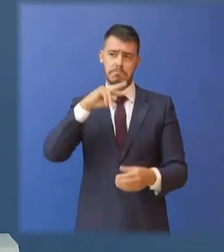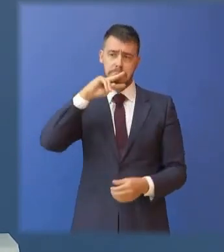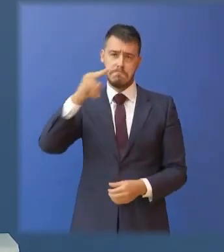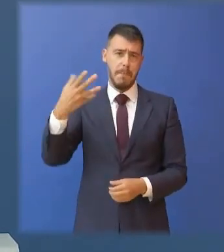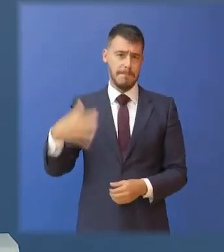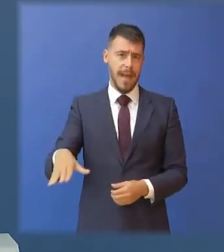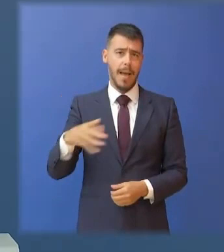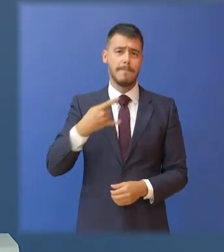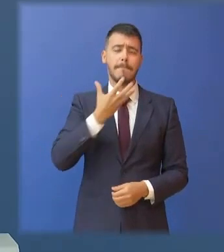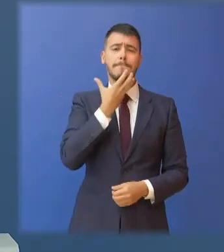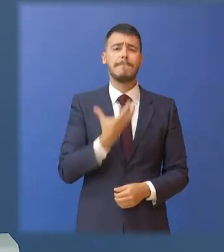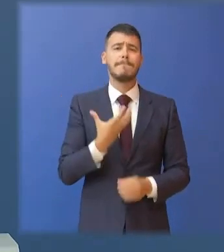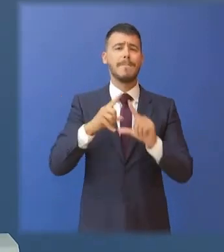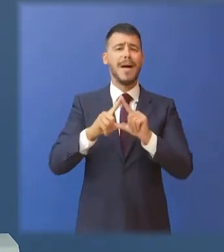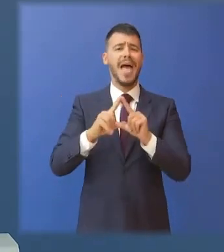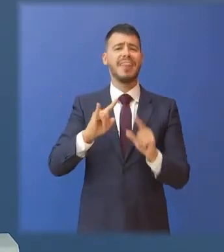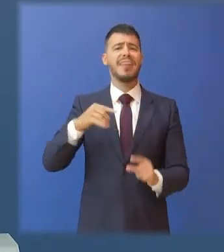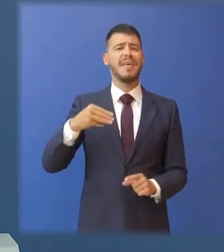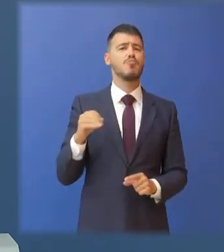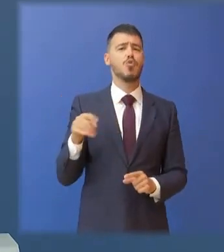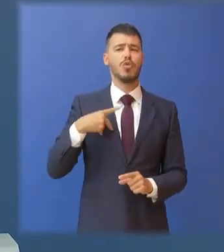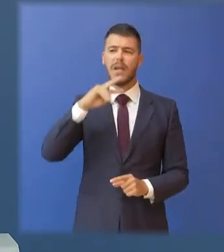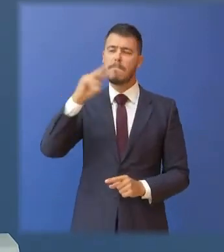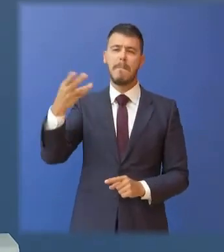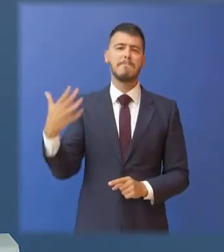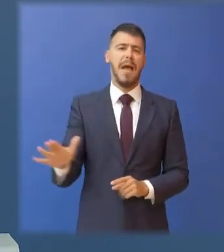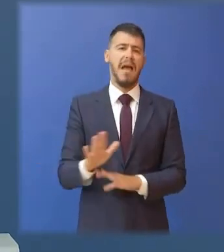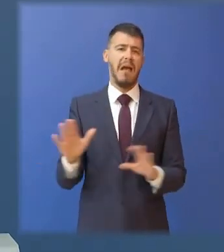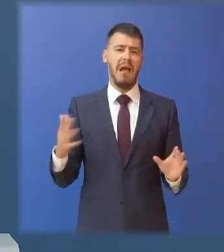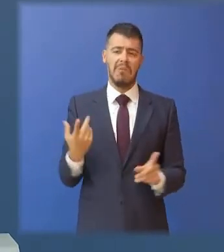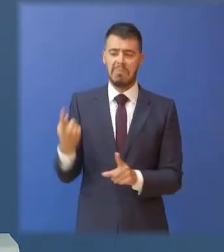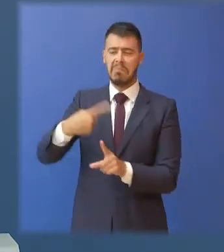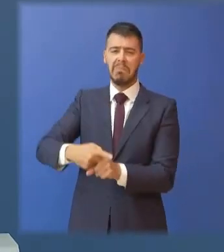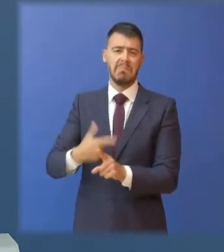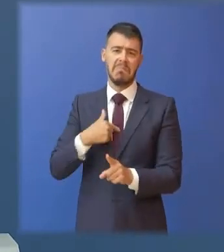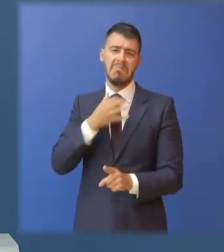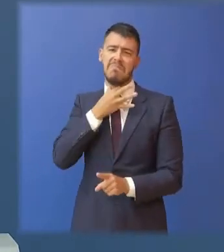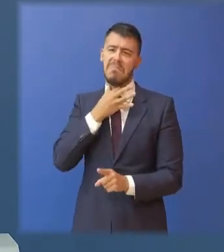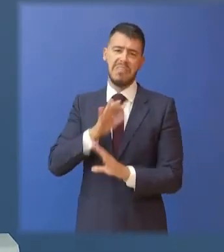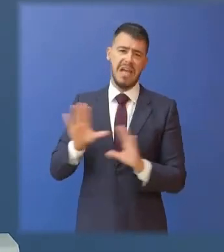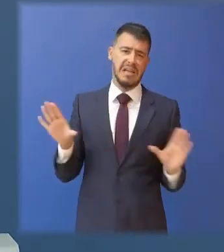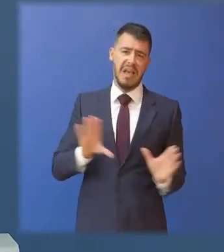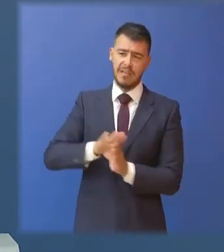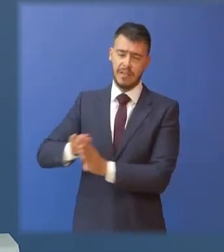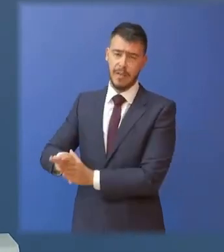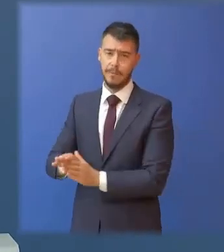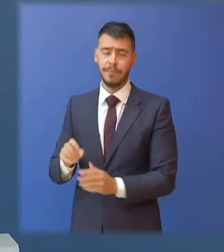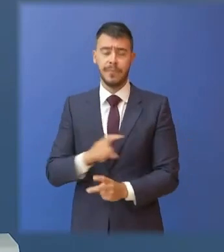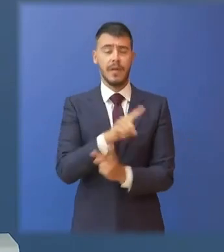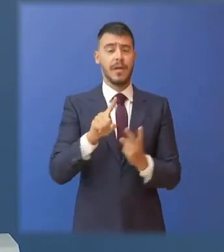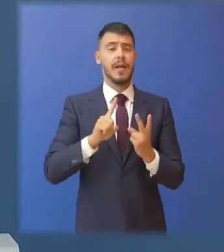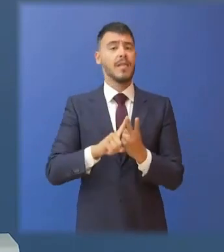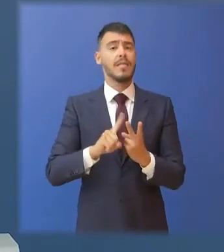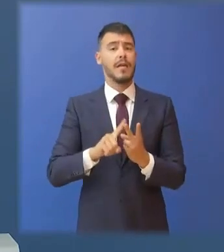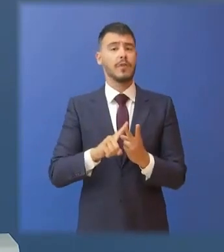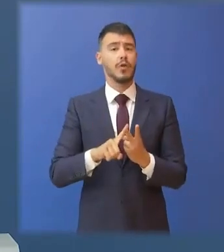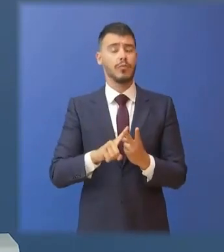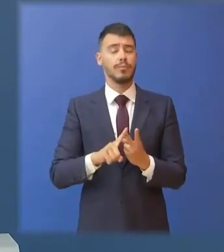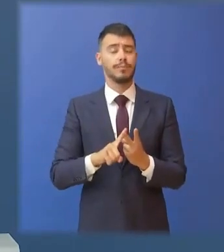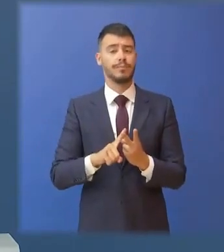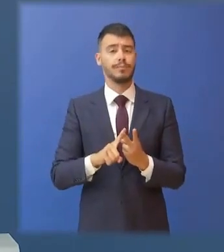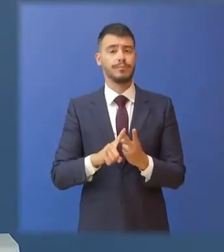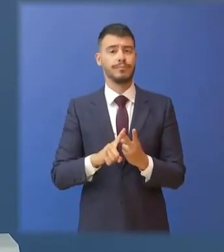κύριο Παπαδημούλη, δεν έχω εγώ να προσθέσω κάτι παραπάνω. Δεύτερον, δεν έχει γίνει, δεν είναι γνωστό στην ελληνική πλευρά